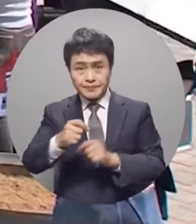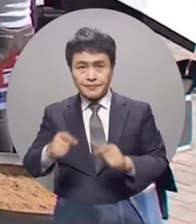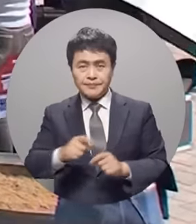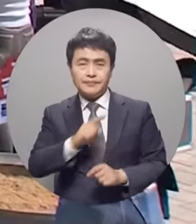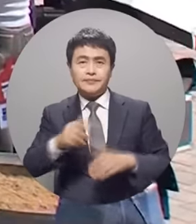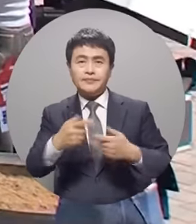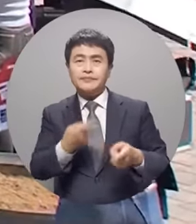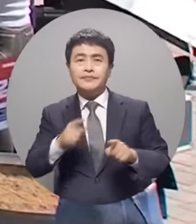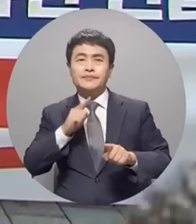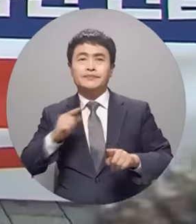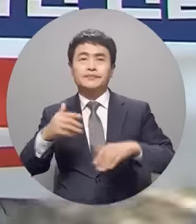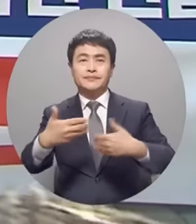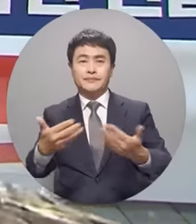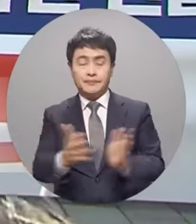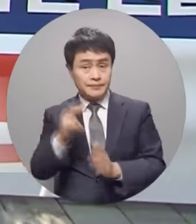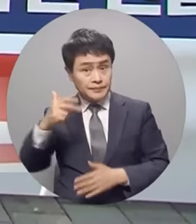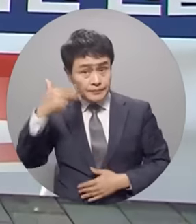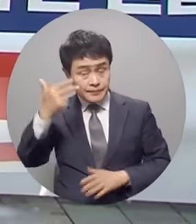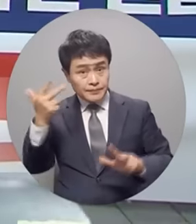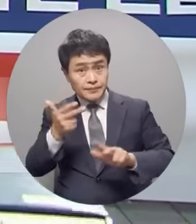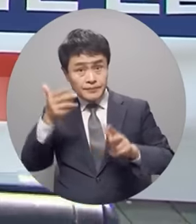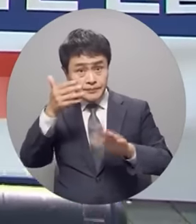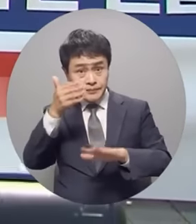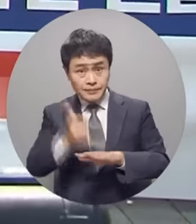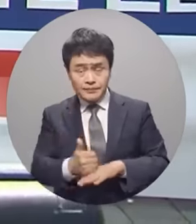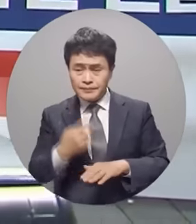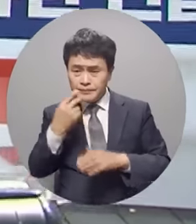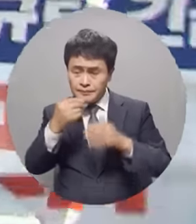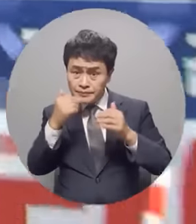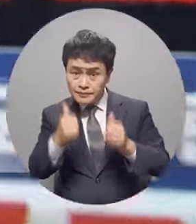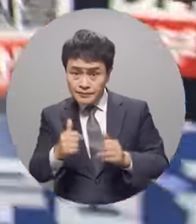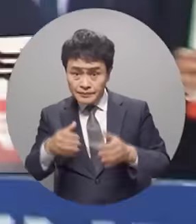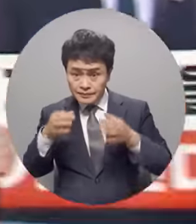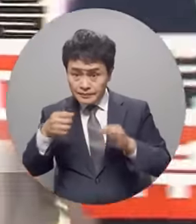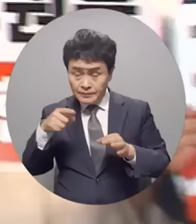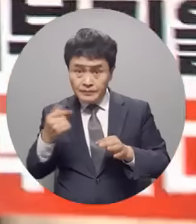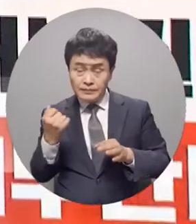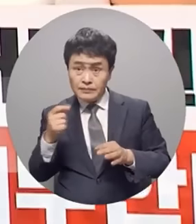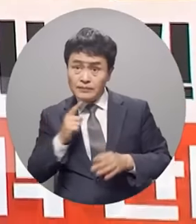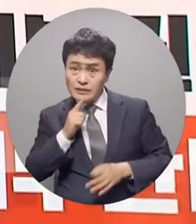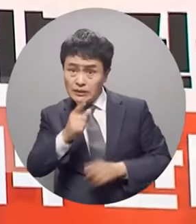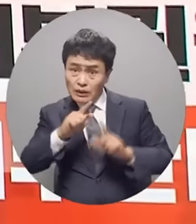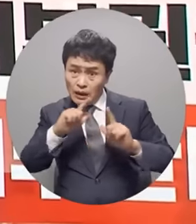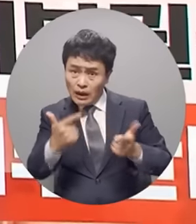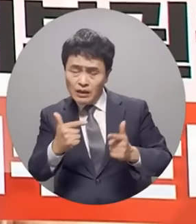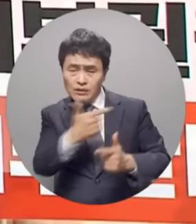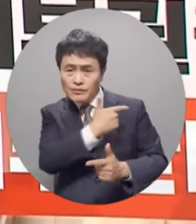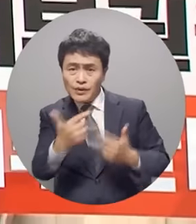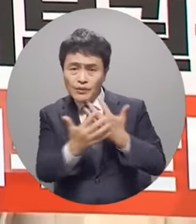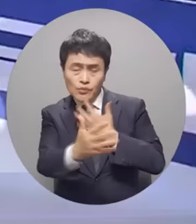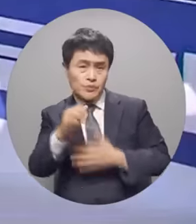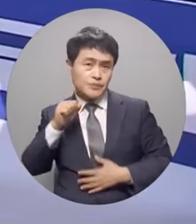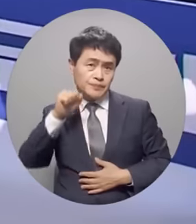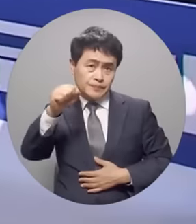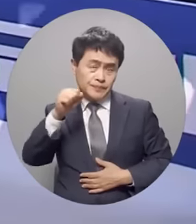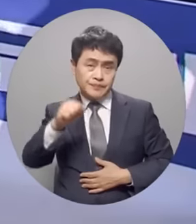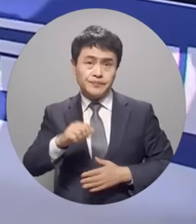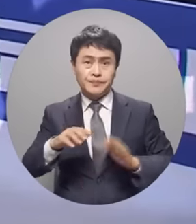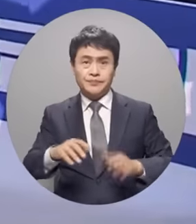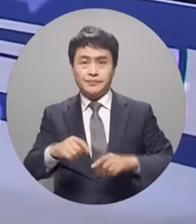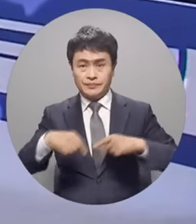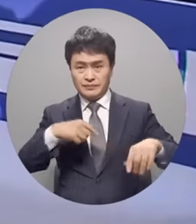제1야당 더불어민주당도 다음 주말 검찰에 입단 김건희 여사 불기소에 항의하는 대규모 집회에 나섭니다.